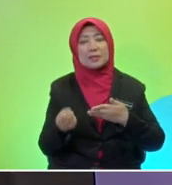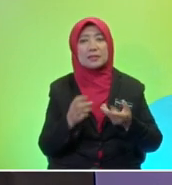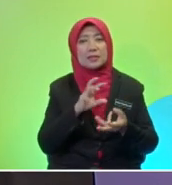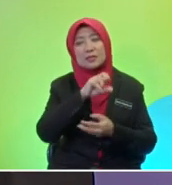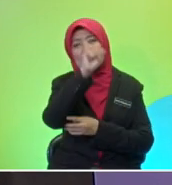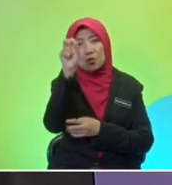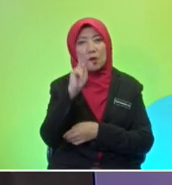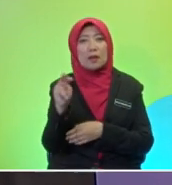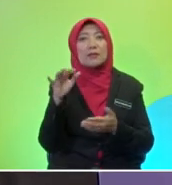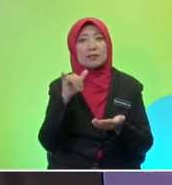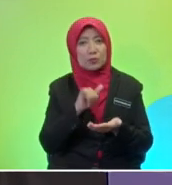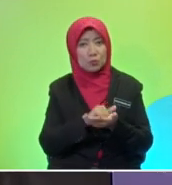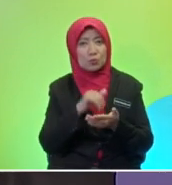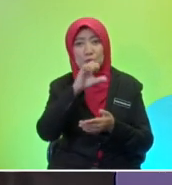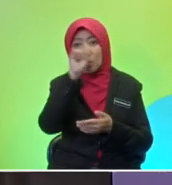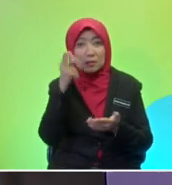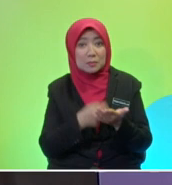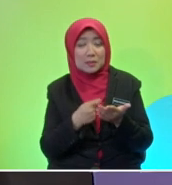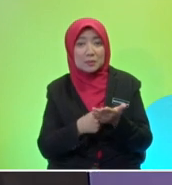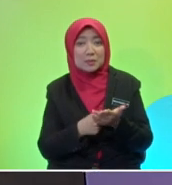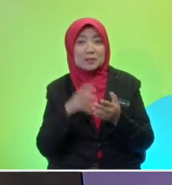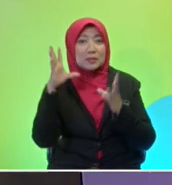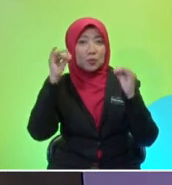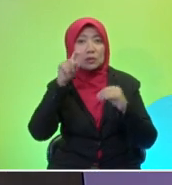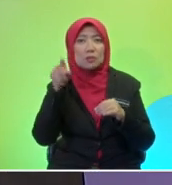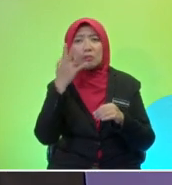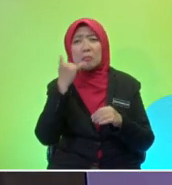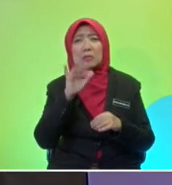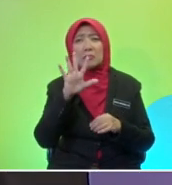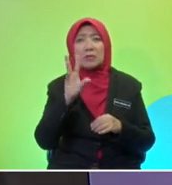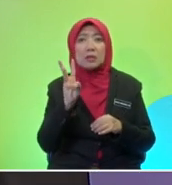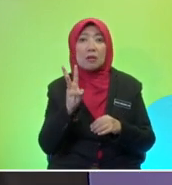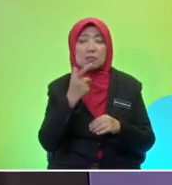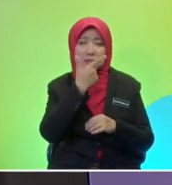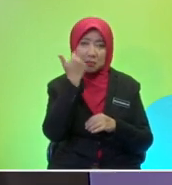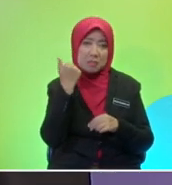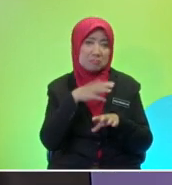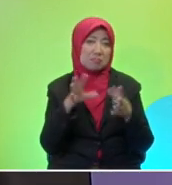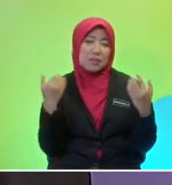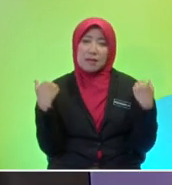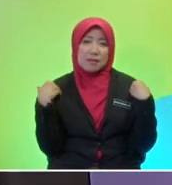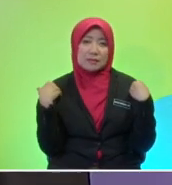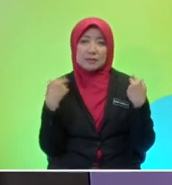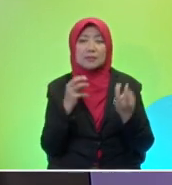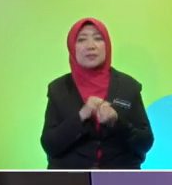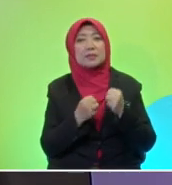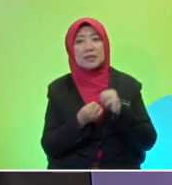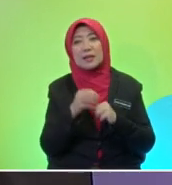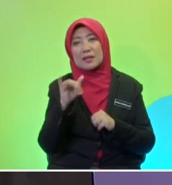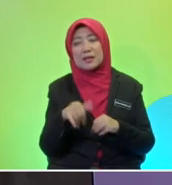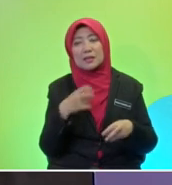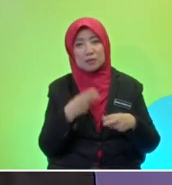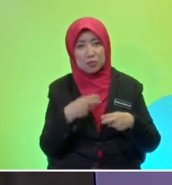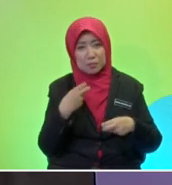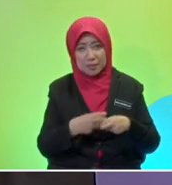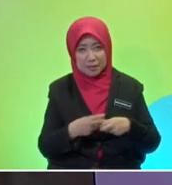berikan itulah Oke TV 4 Kenapa tidak Adapun salah ya rumit yang